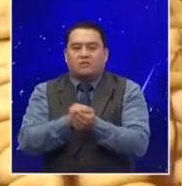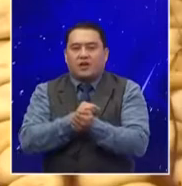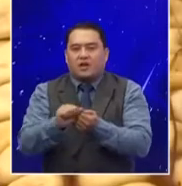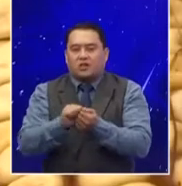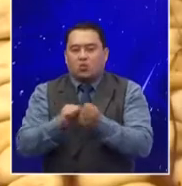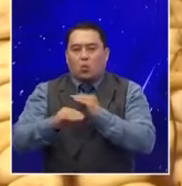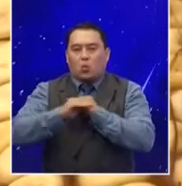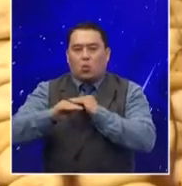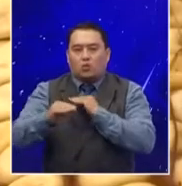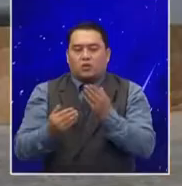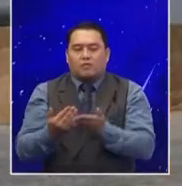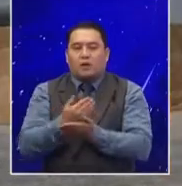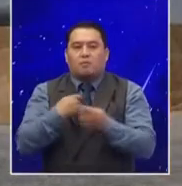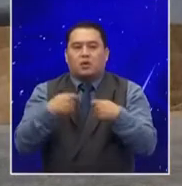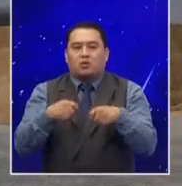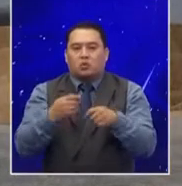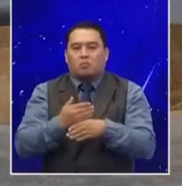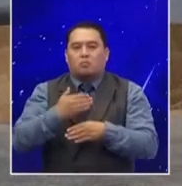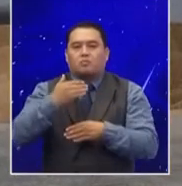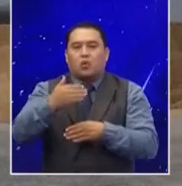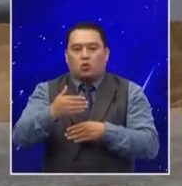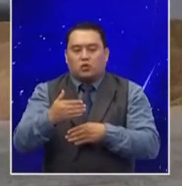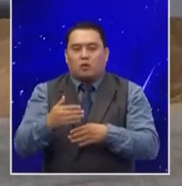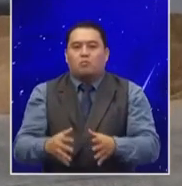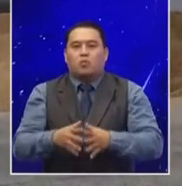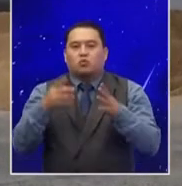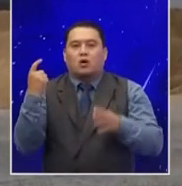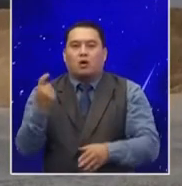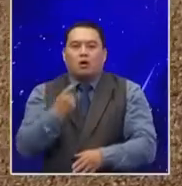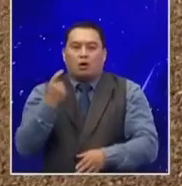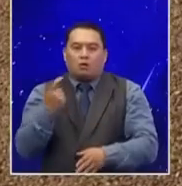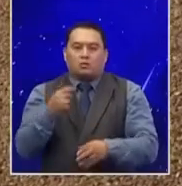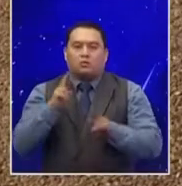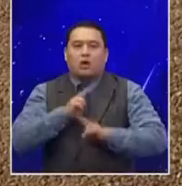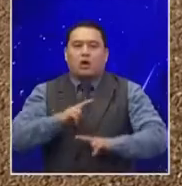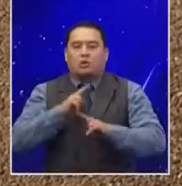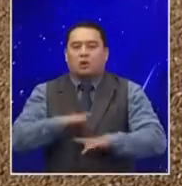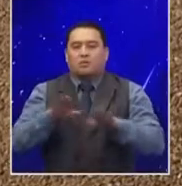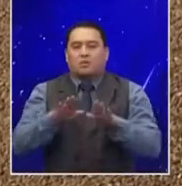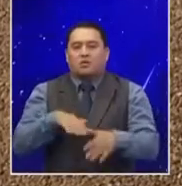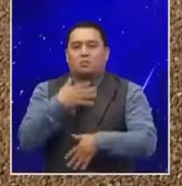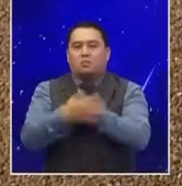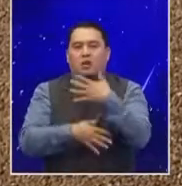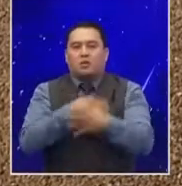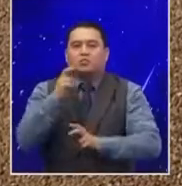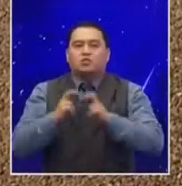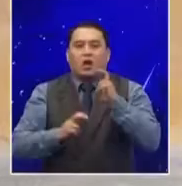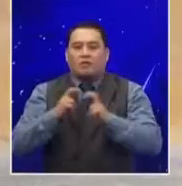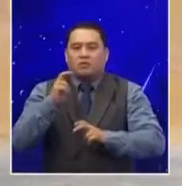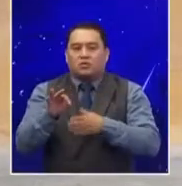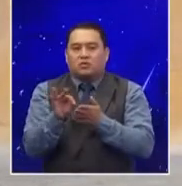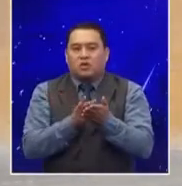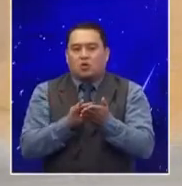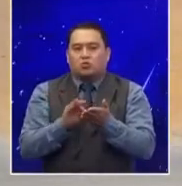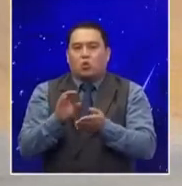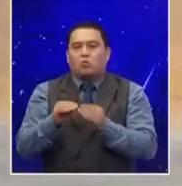урожай аграрии реализуют немного позже. Ну а большинство хозяйств, которые сотрудничают с местным перерабатывающим заводом, сразу с